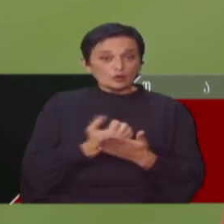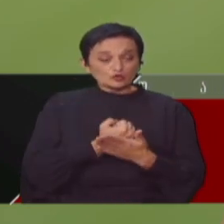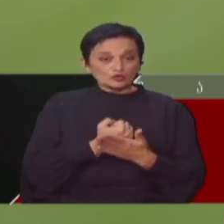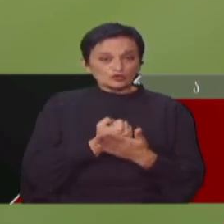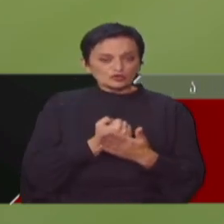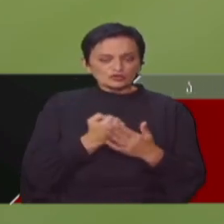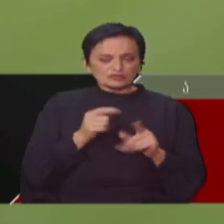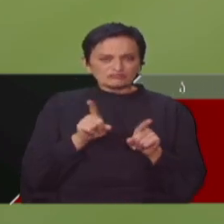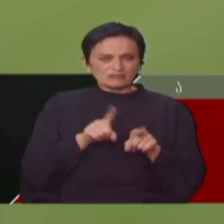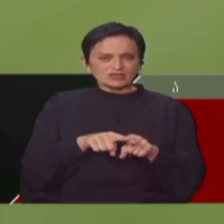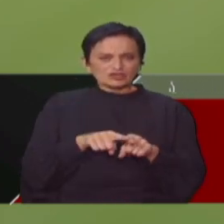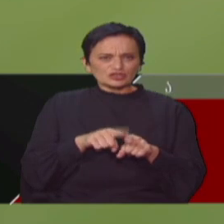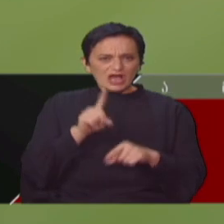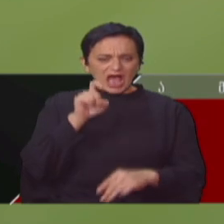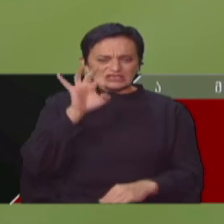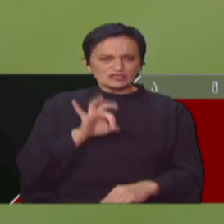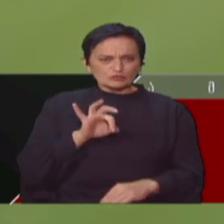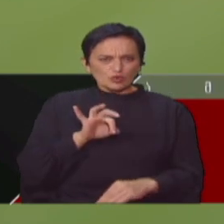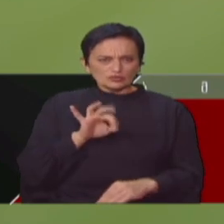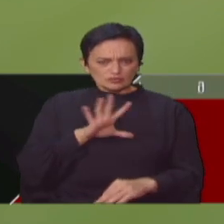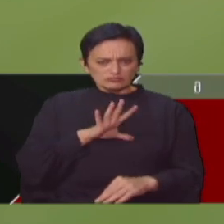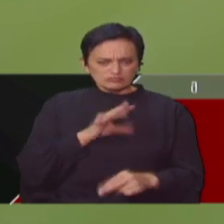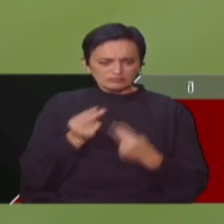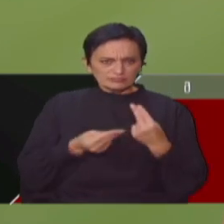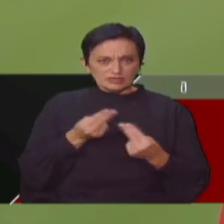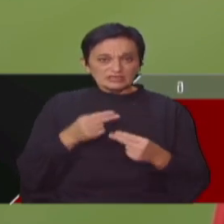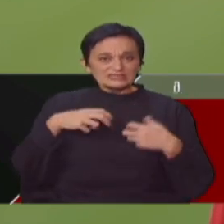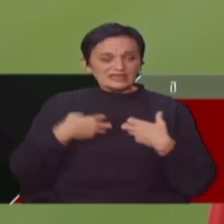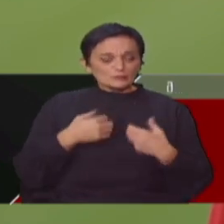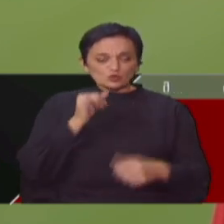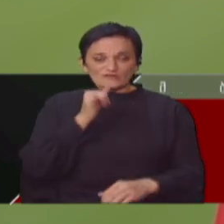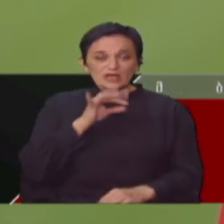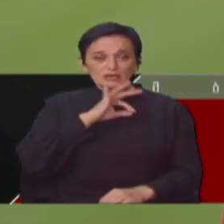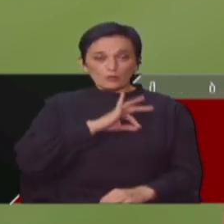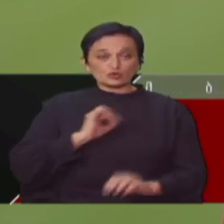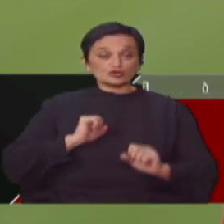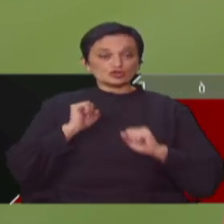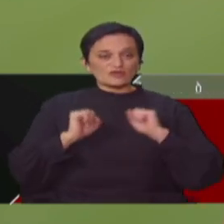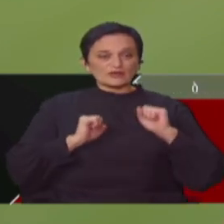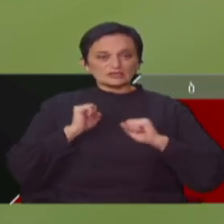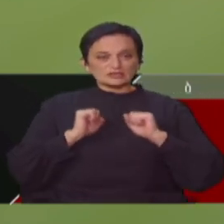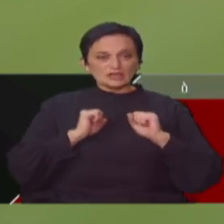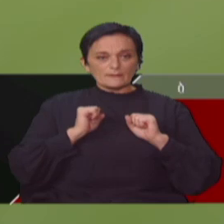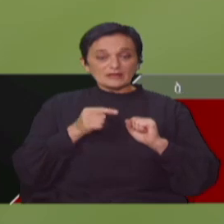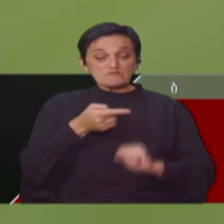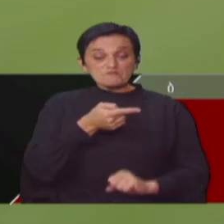რადგან ძალიან ისეთი ასპოსეტიანი მომენტები ჰქონდა, სამწუხაროდ ვერ გამოვიყენეთ, მაგრამ შევეცდებით, რომ ეგ